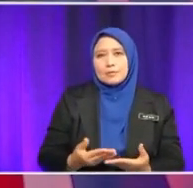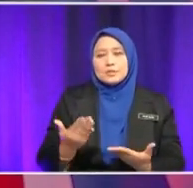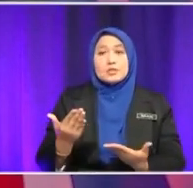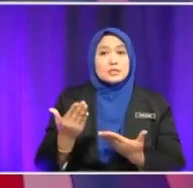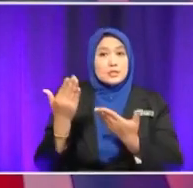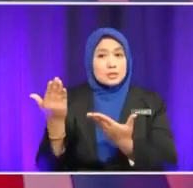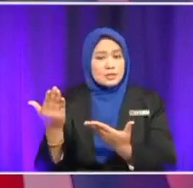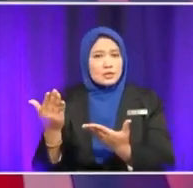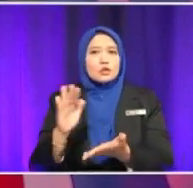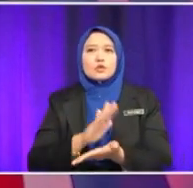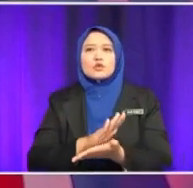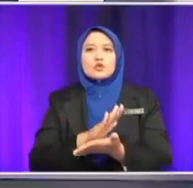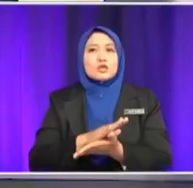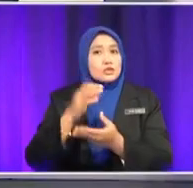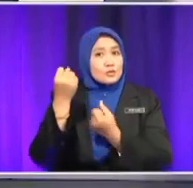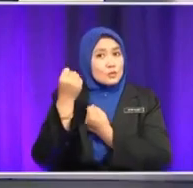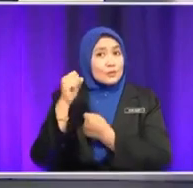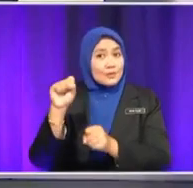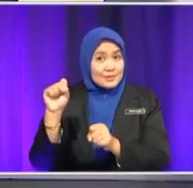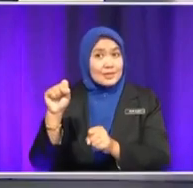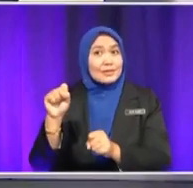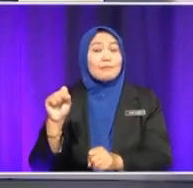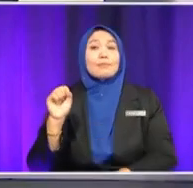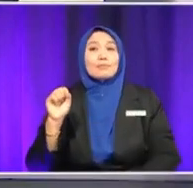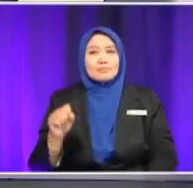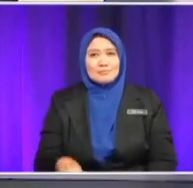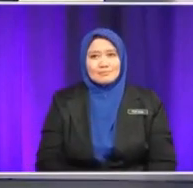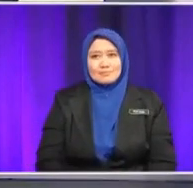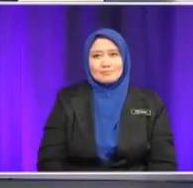eee satu tambahan lagi Oke setelah ini pada